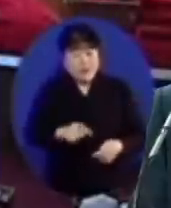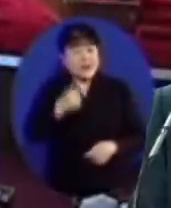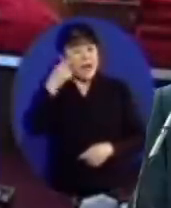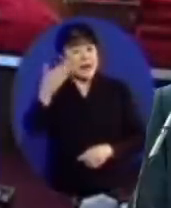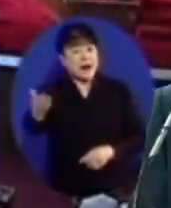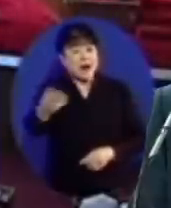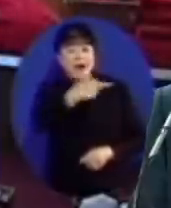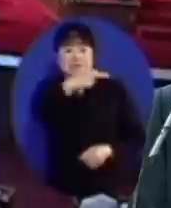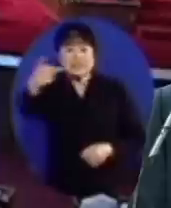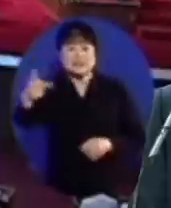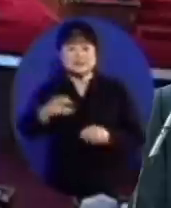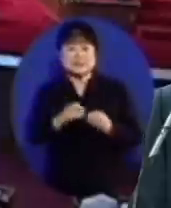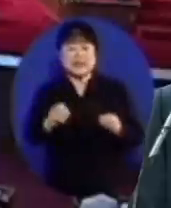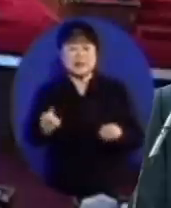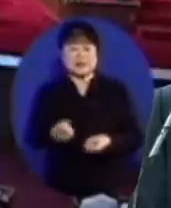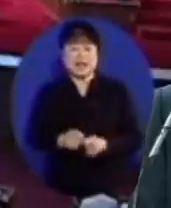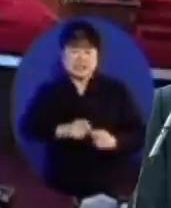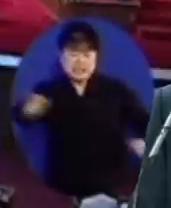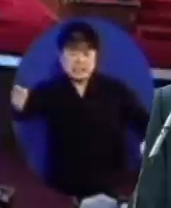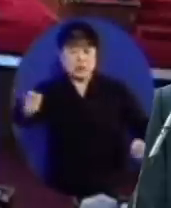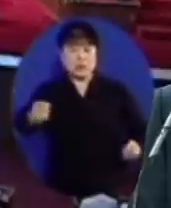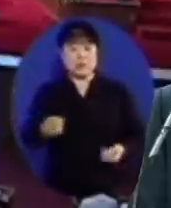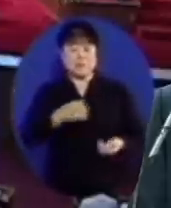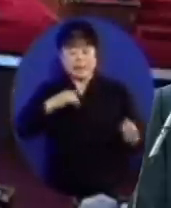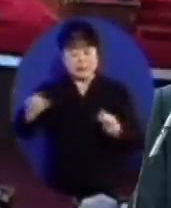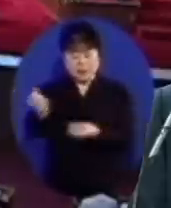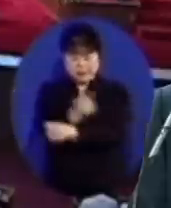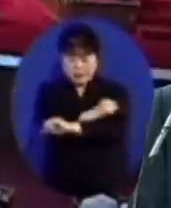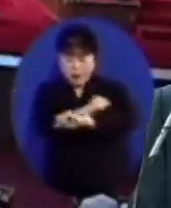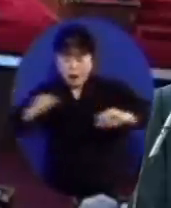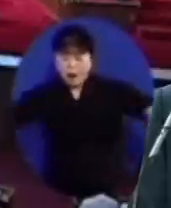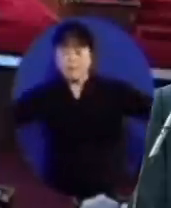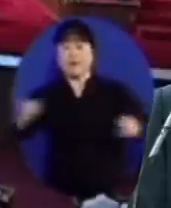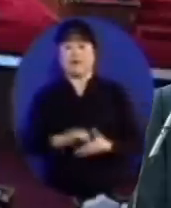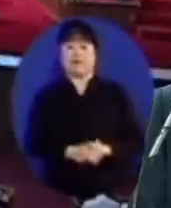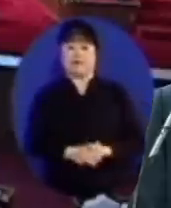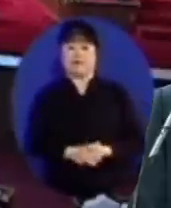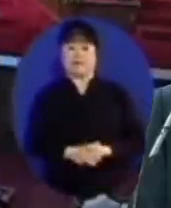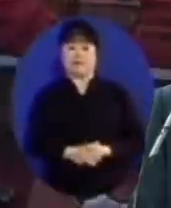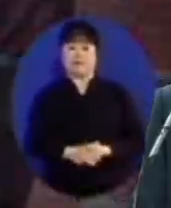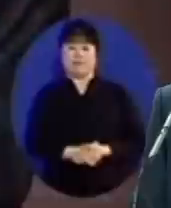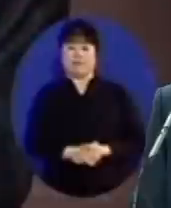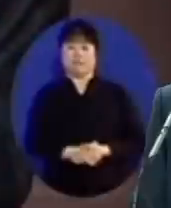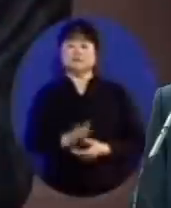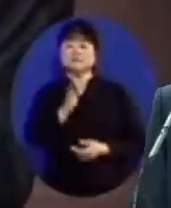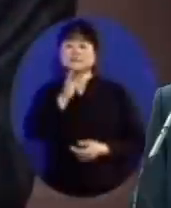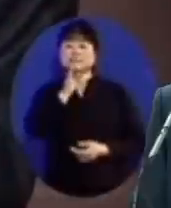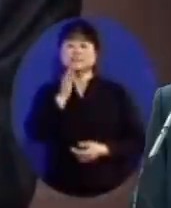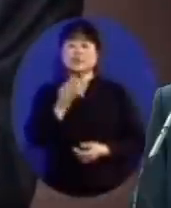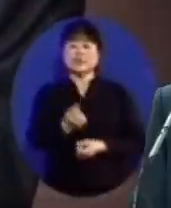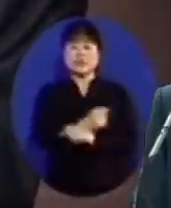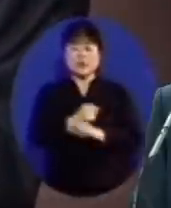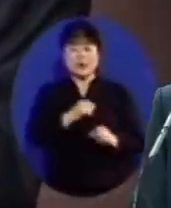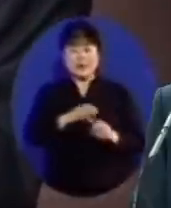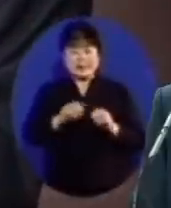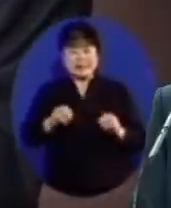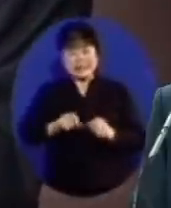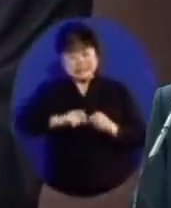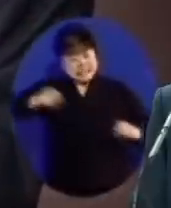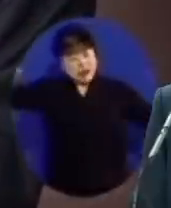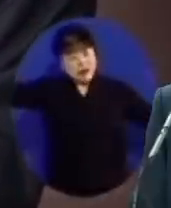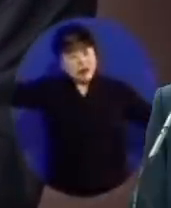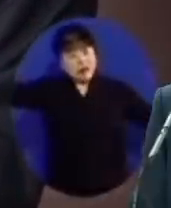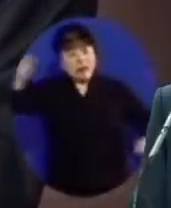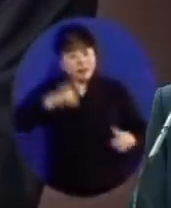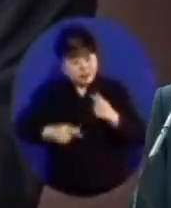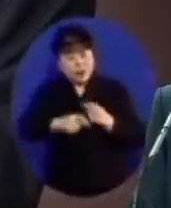그의 크심은 땅보다 길고 바다보다 넓으니라. 바다가 넓다고 하는데 의림도 없고 땅이 길다고 하는데